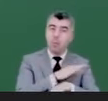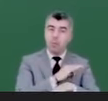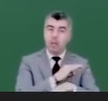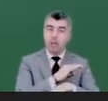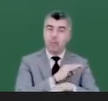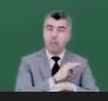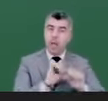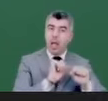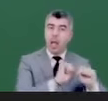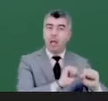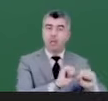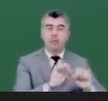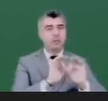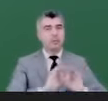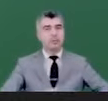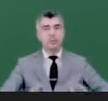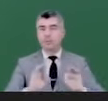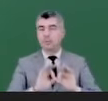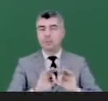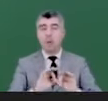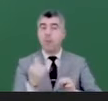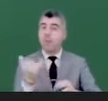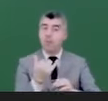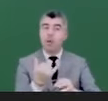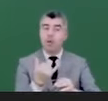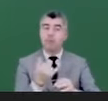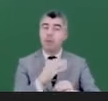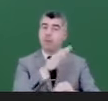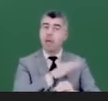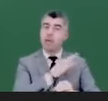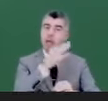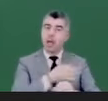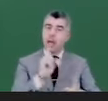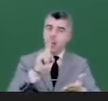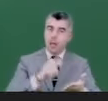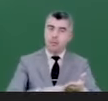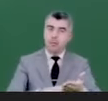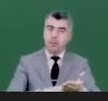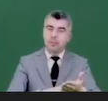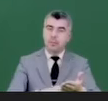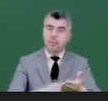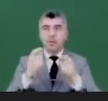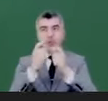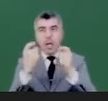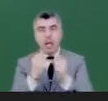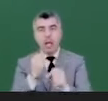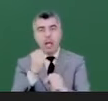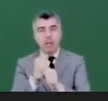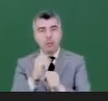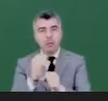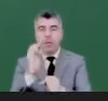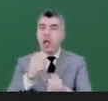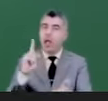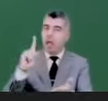هي طبقه في المجتمع لا طبقه حامله لقيم وهذ الطبقات الان المعوزه بالدعم الاجتماعي